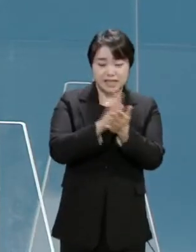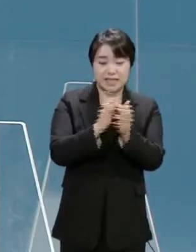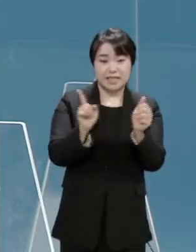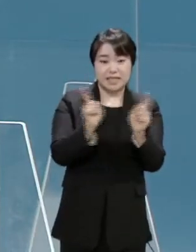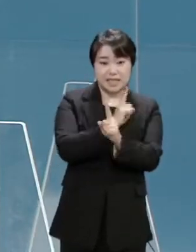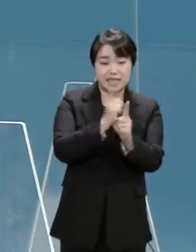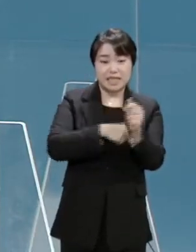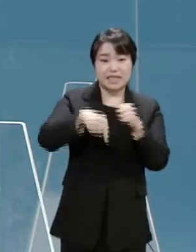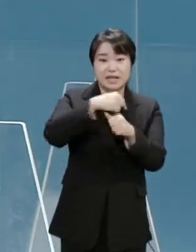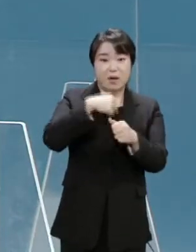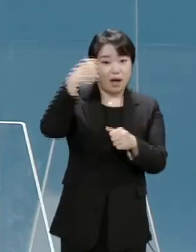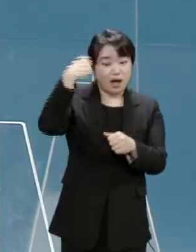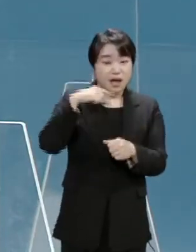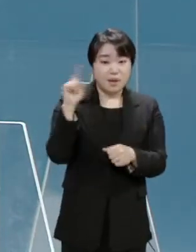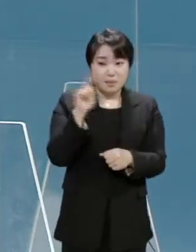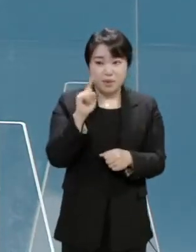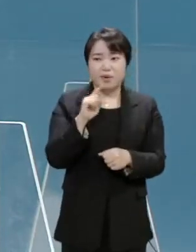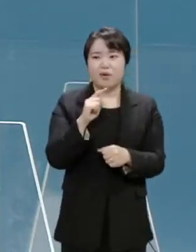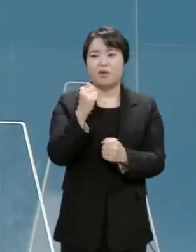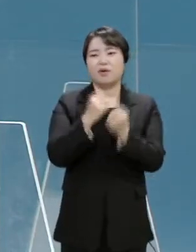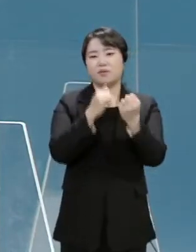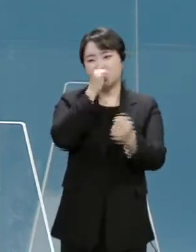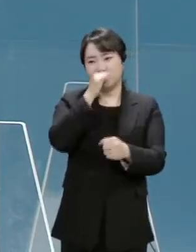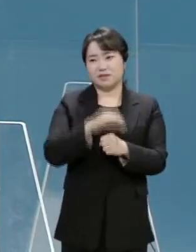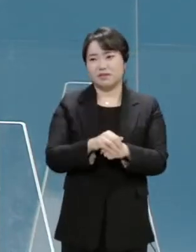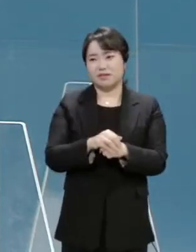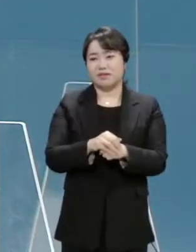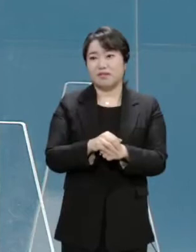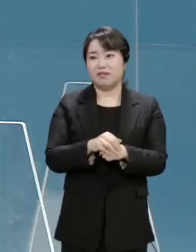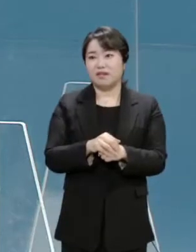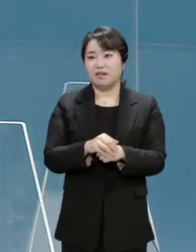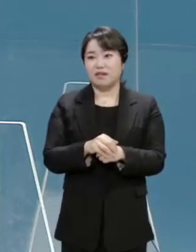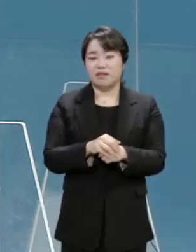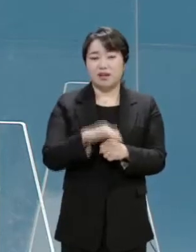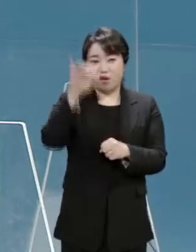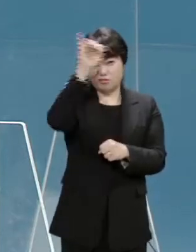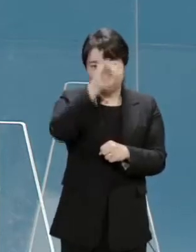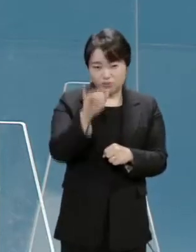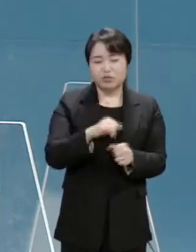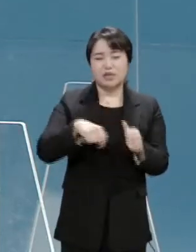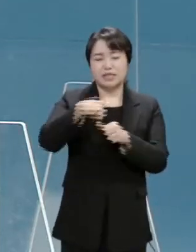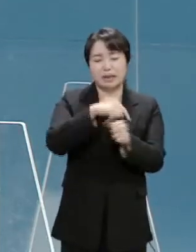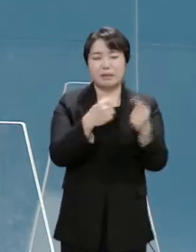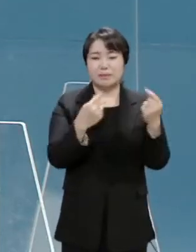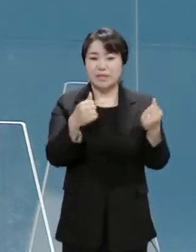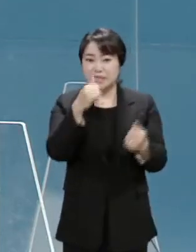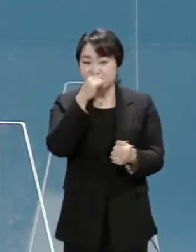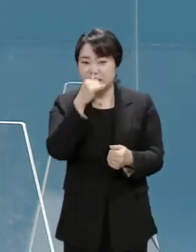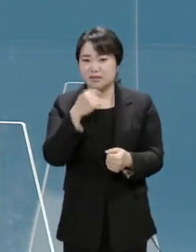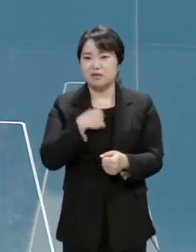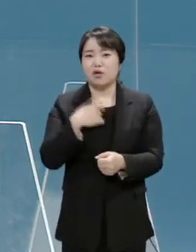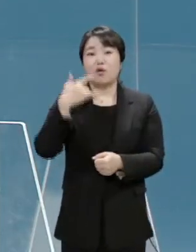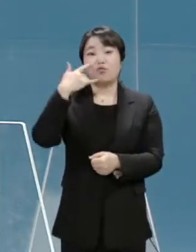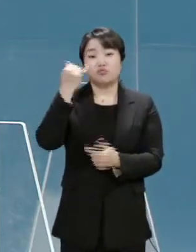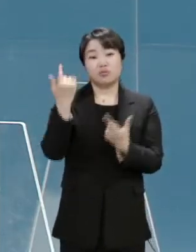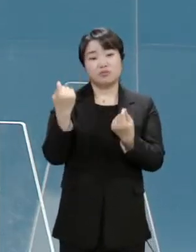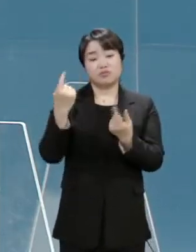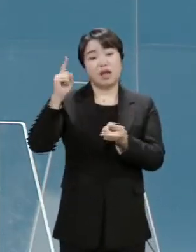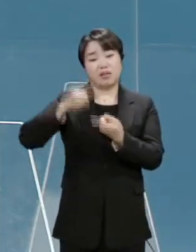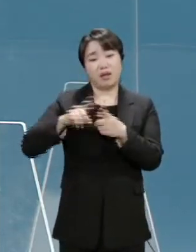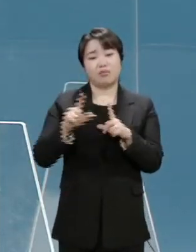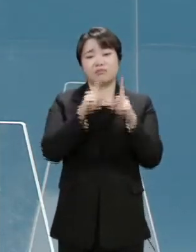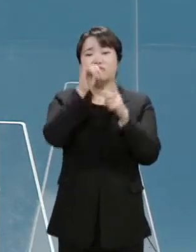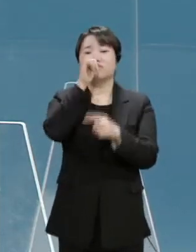알 수 있습니다. 말씀하신 것처럼 인구가 감소하고 있는데 그건 사실 전국적인 현상이기도 네. 하고 저희 부모님 그대로 계속 살고